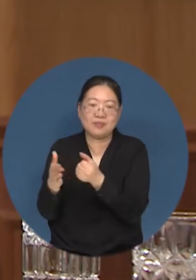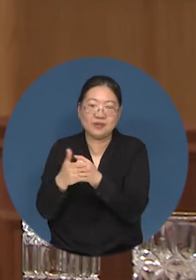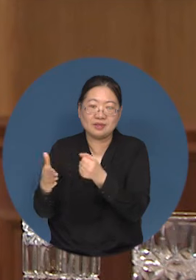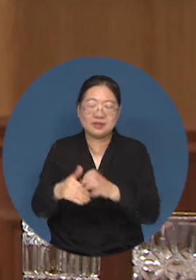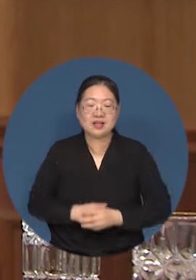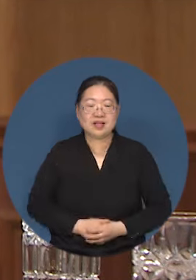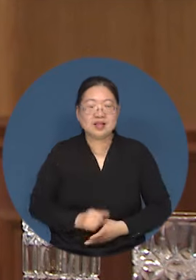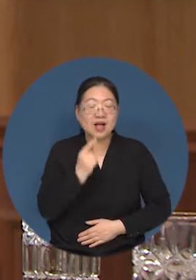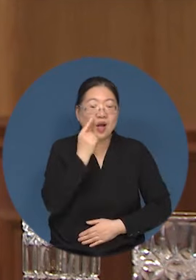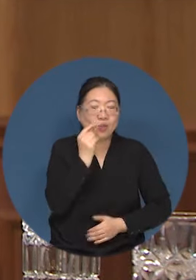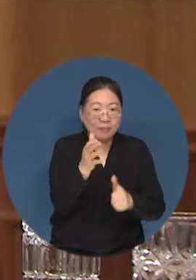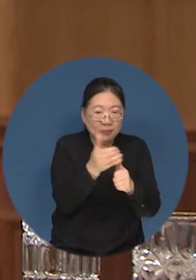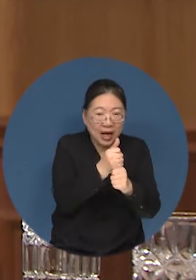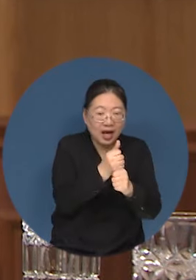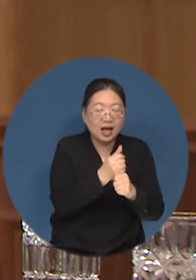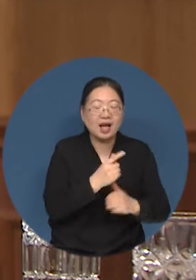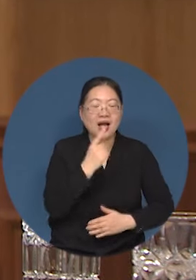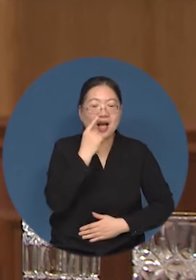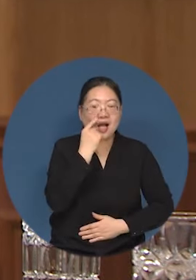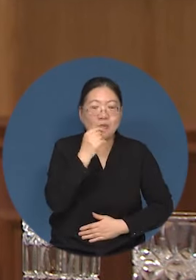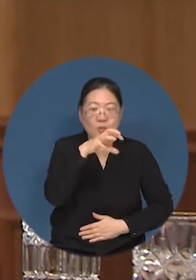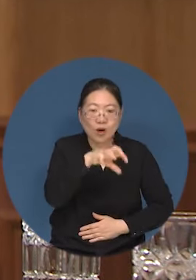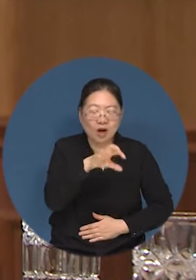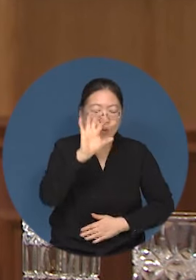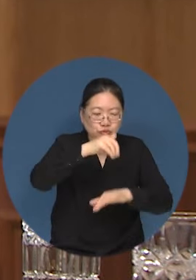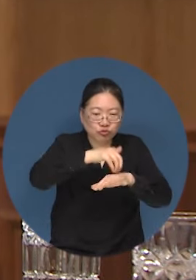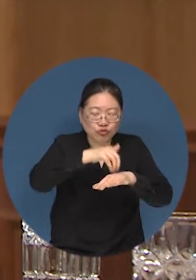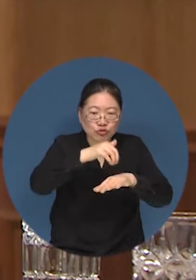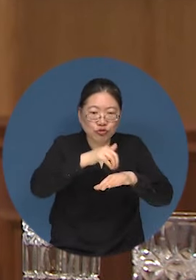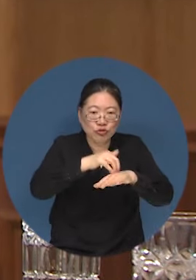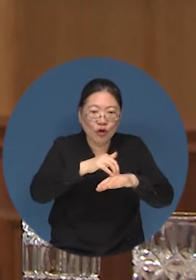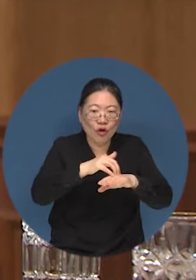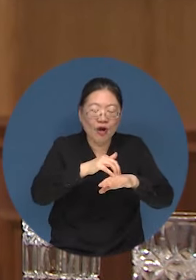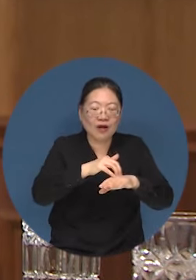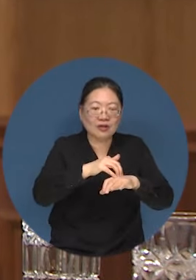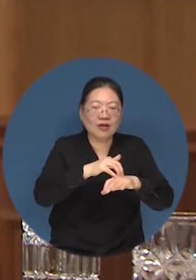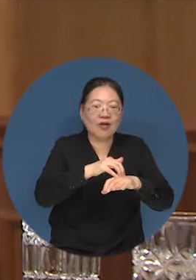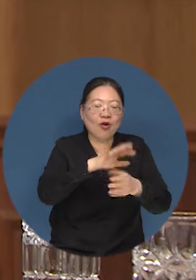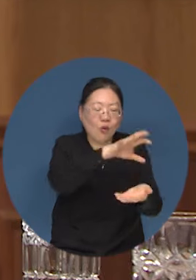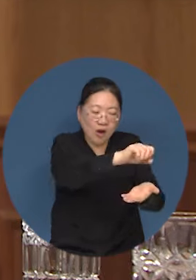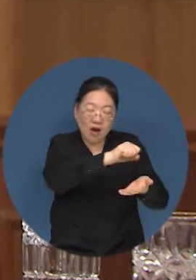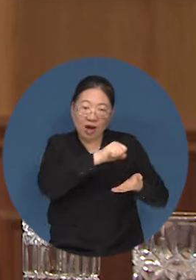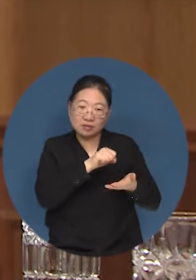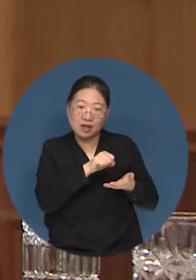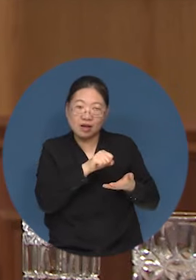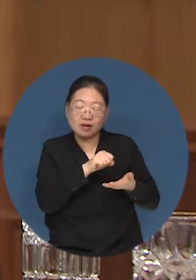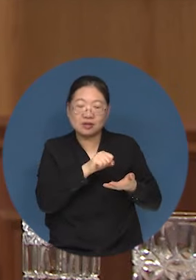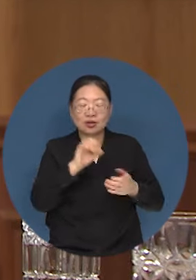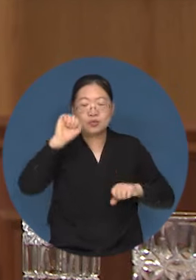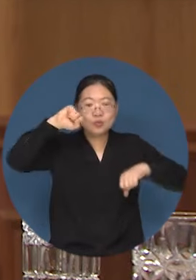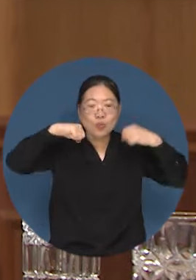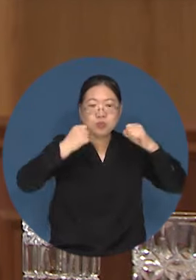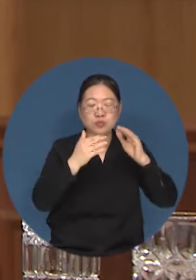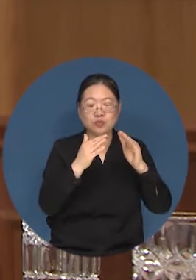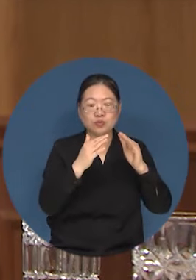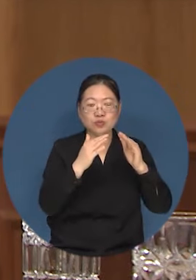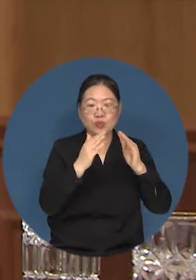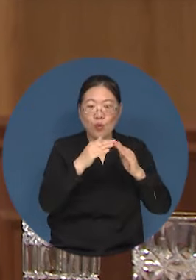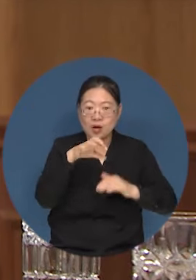일본에서 포획돼서 일본에서 훈련받고 하던 걸 수입했다. 네, 그렇죠. 그건 이제 동물원에서